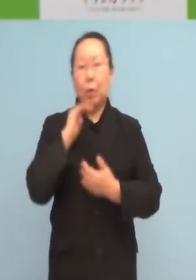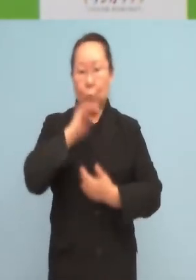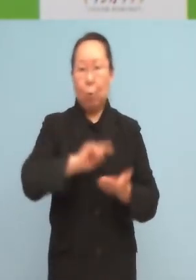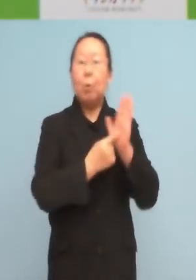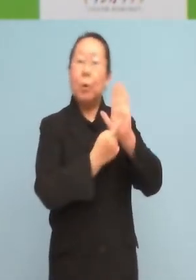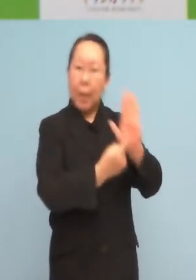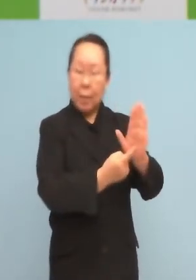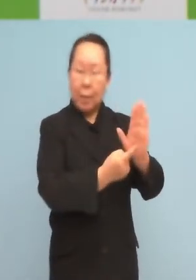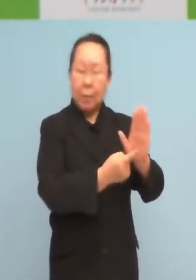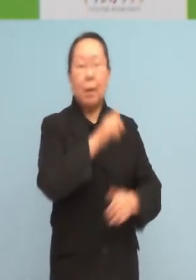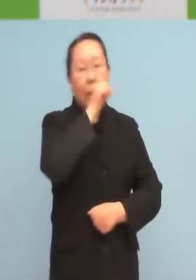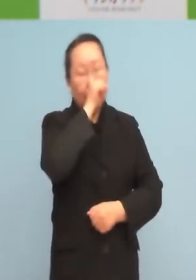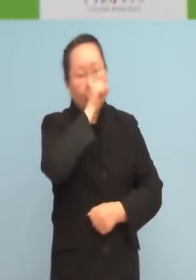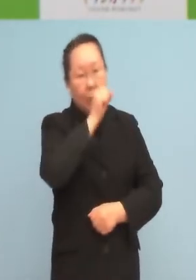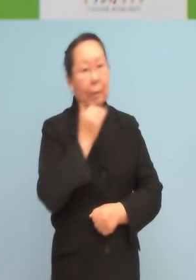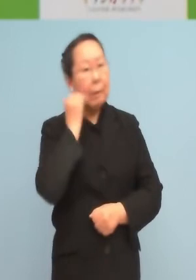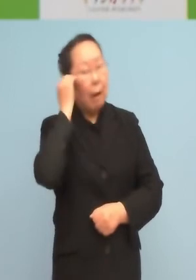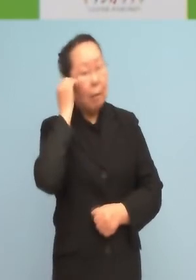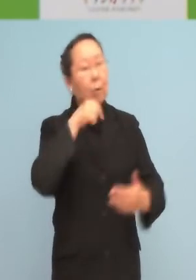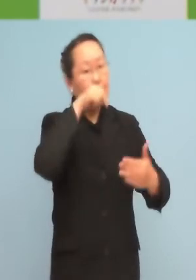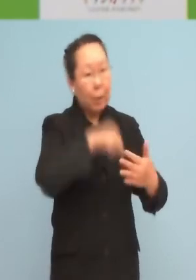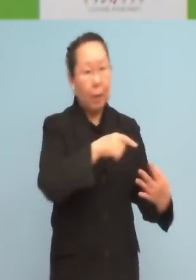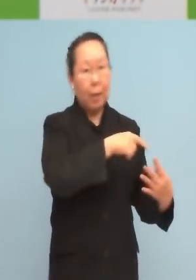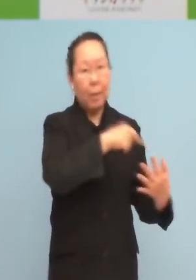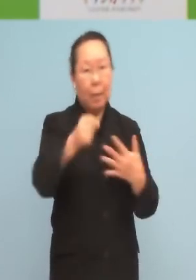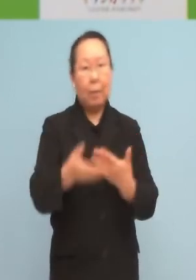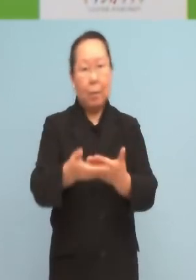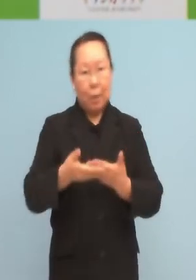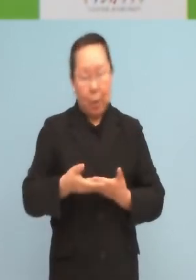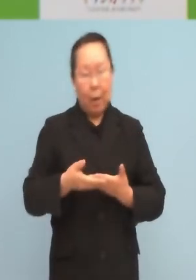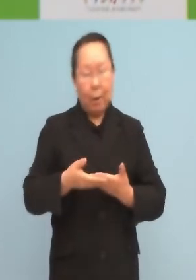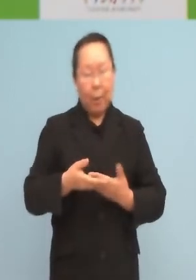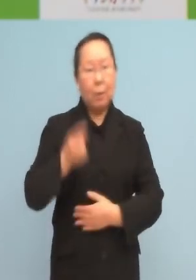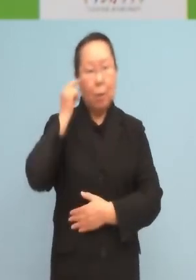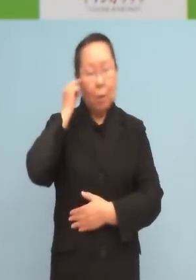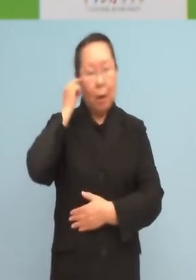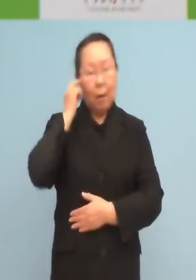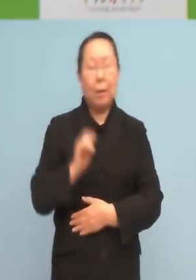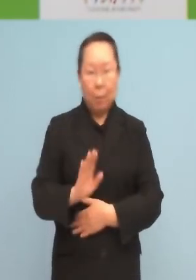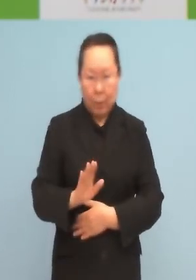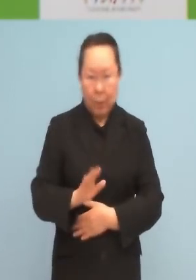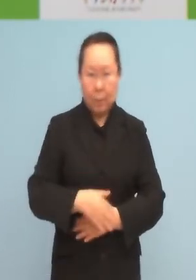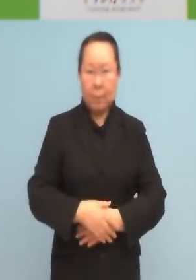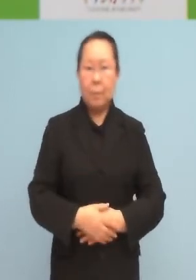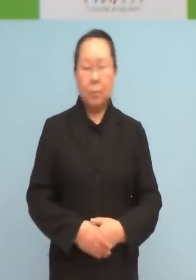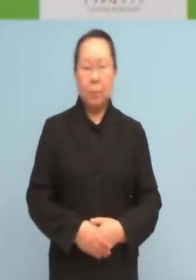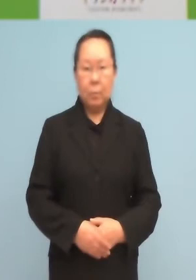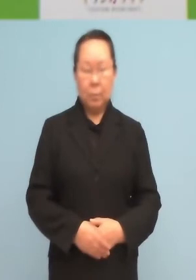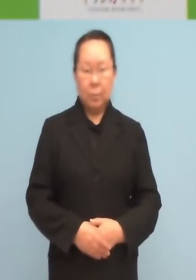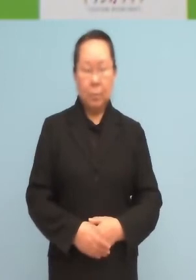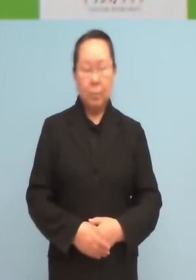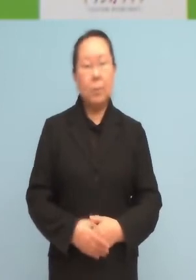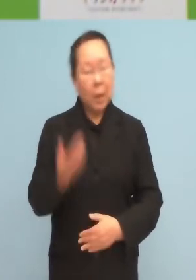い感覚の中で選択をしていただければと、こんなふうに思っております。 すい